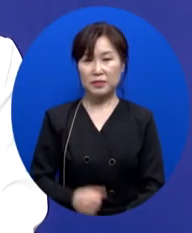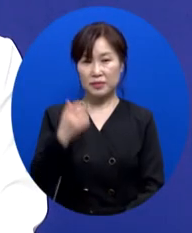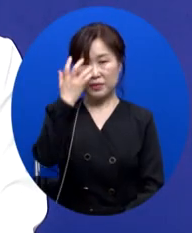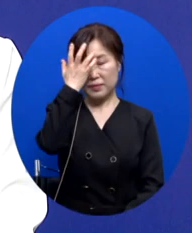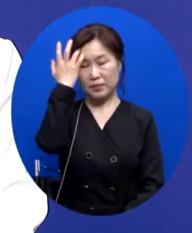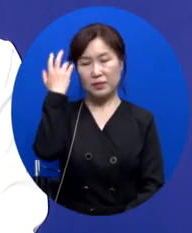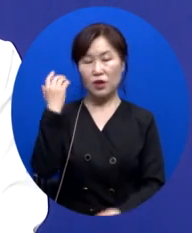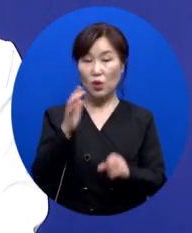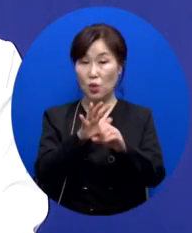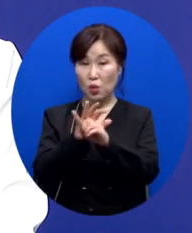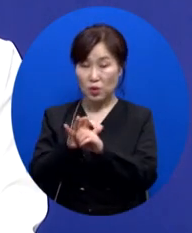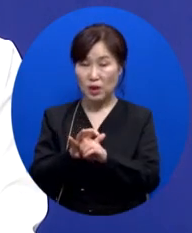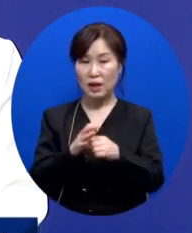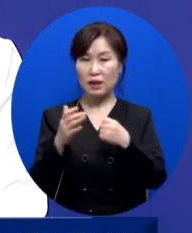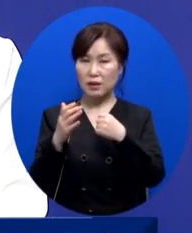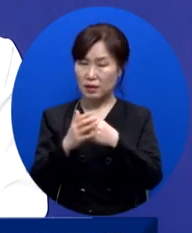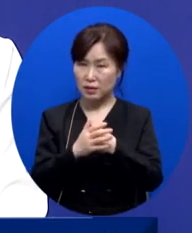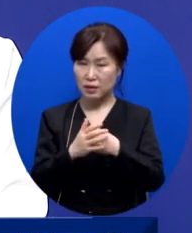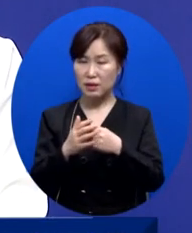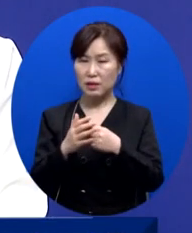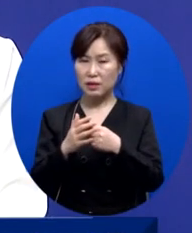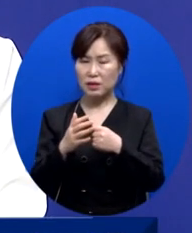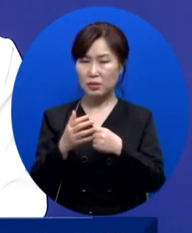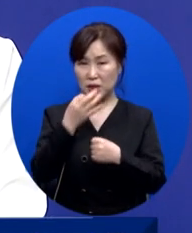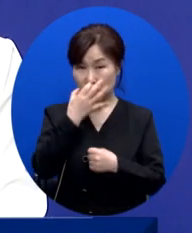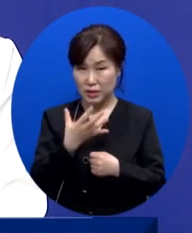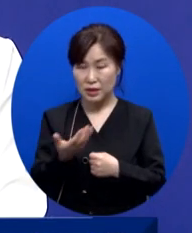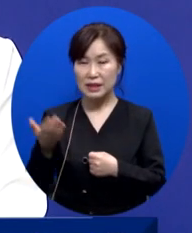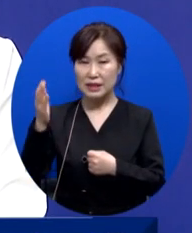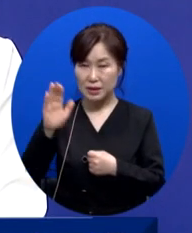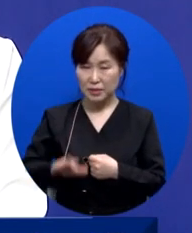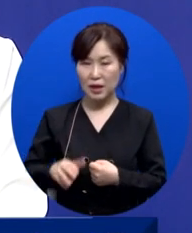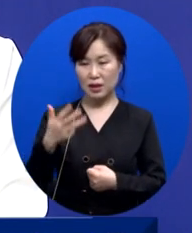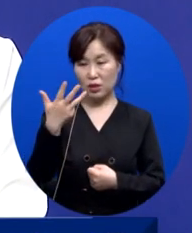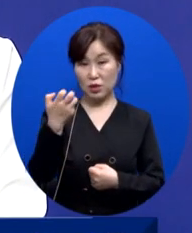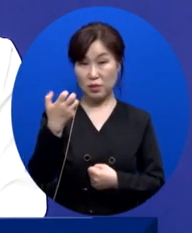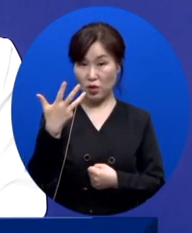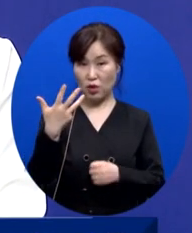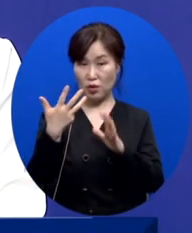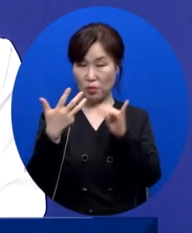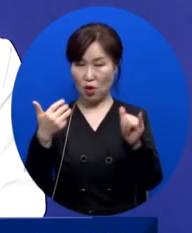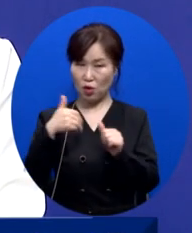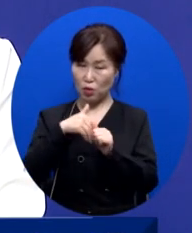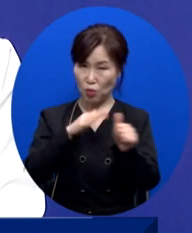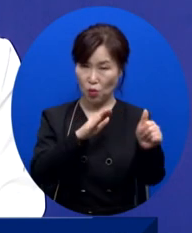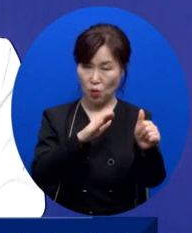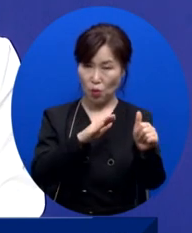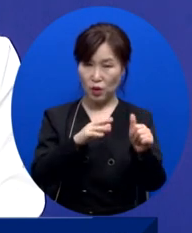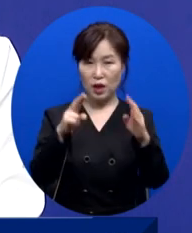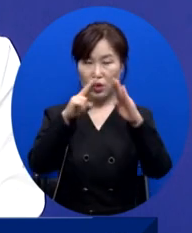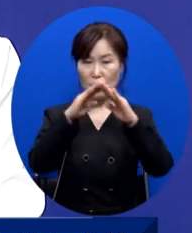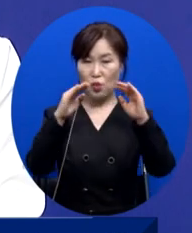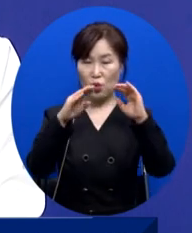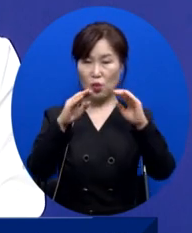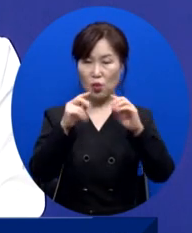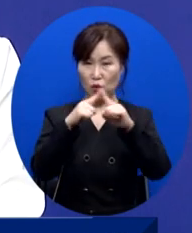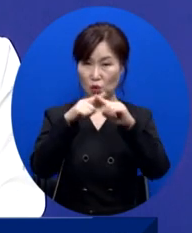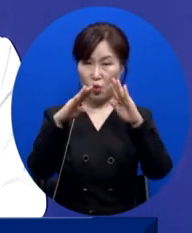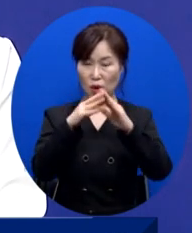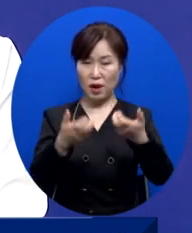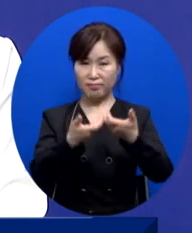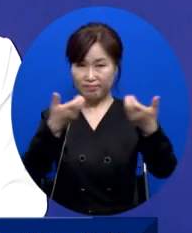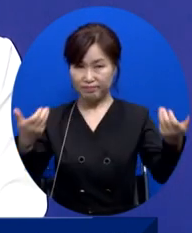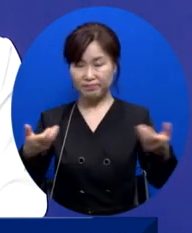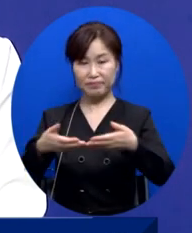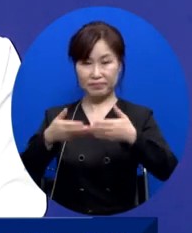콜은 알구 의 여파 속에서도 88명의 성도를 파송의 교회를 분립 개척한 교회가 있습니다 바로 서문 교회